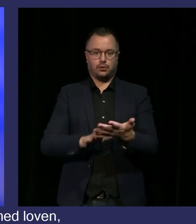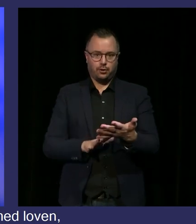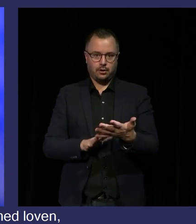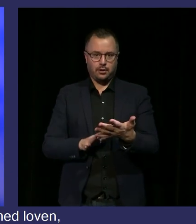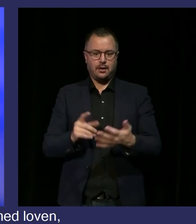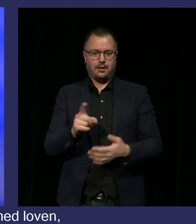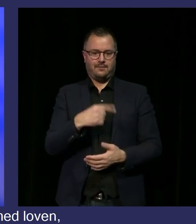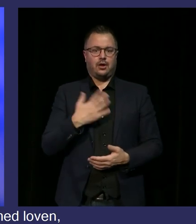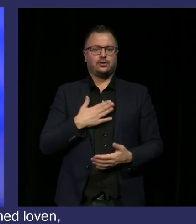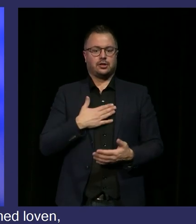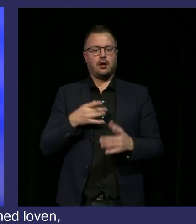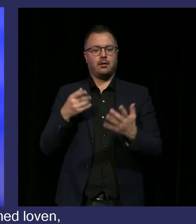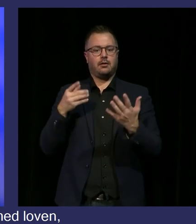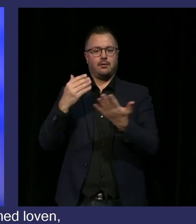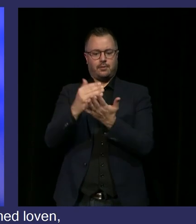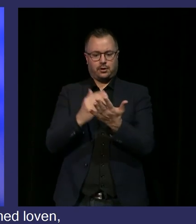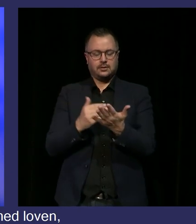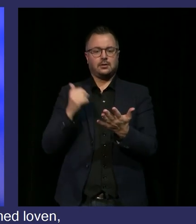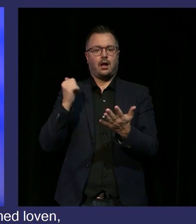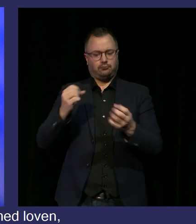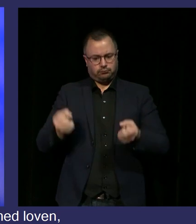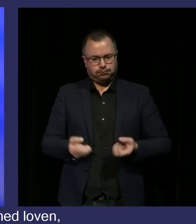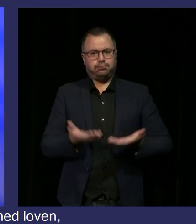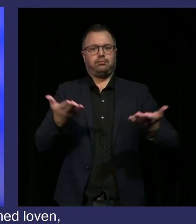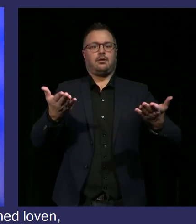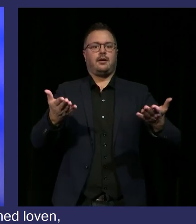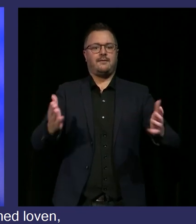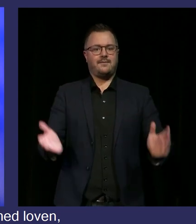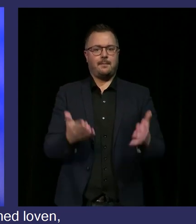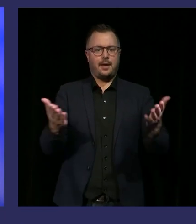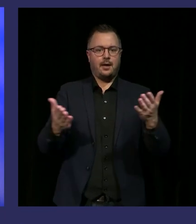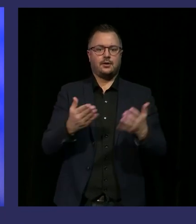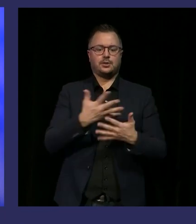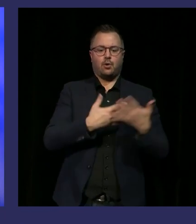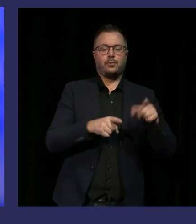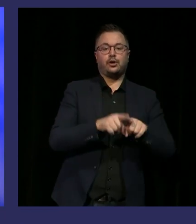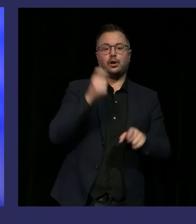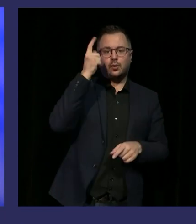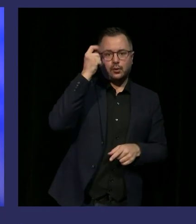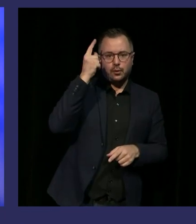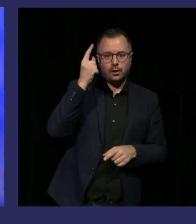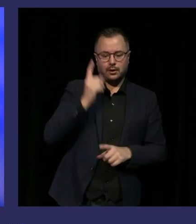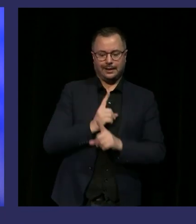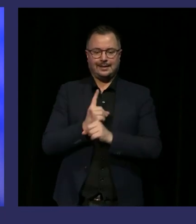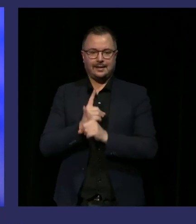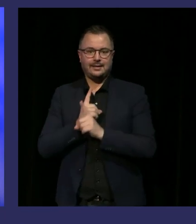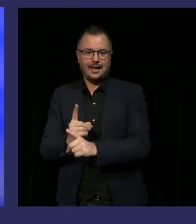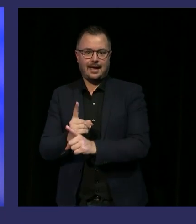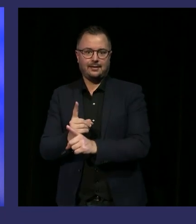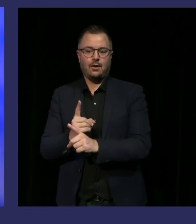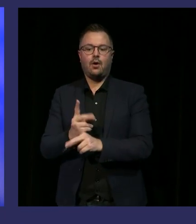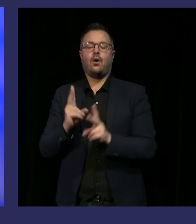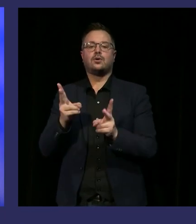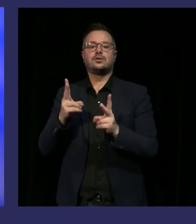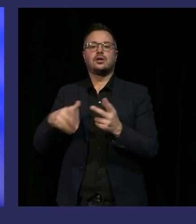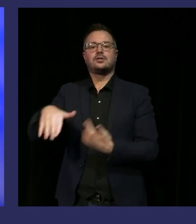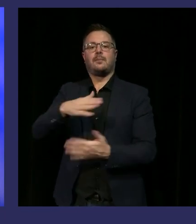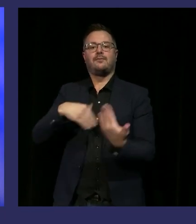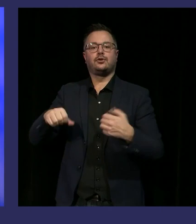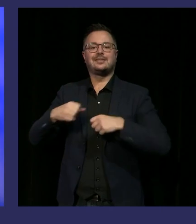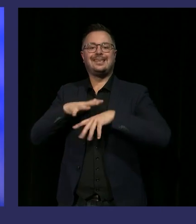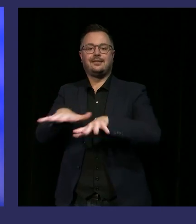ønsker å fremme med loven. At språk kultur, uttrykk for identitet og samfunnsinfrastruktur